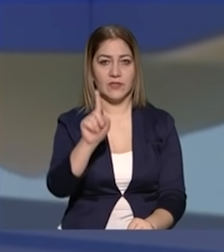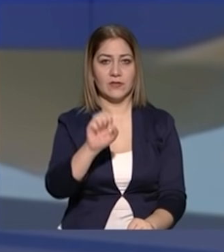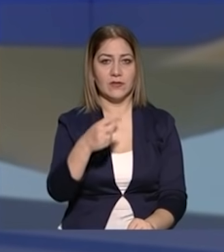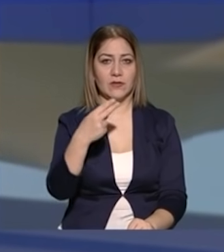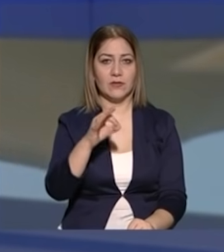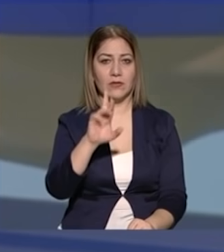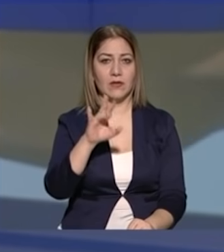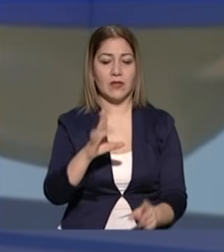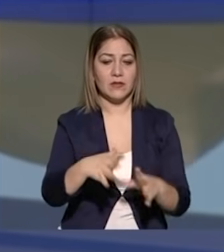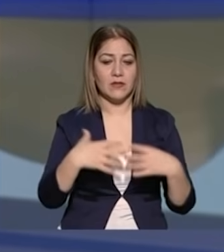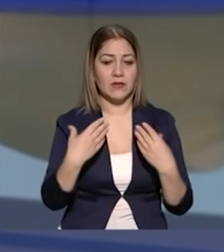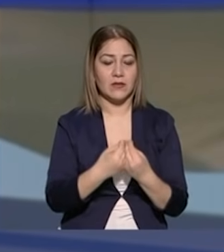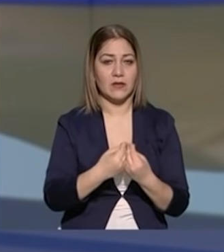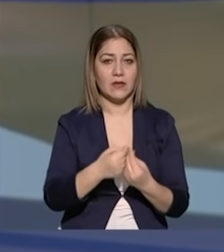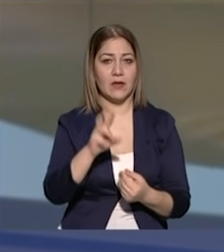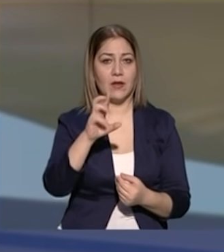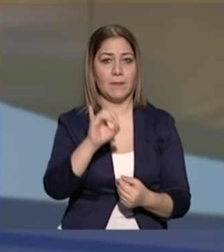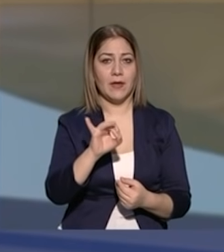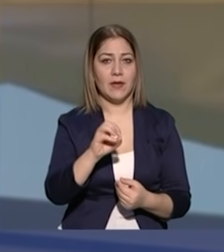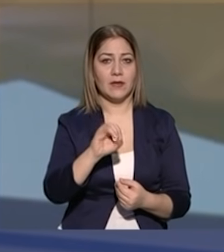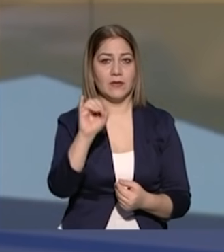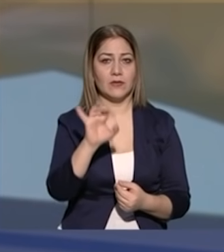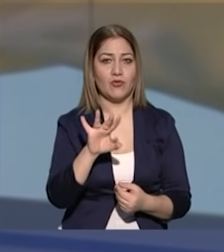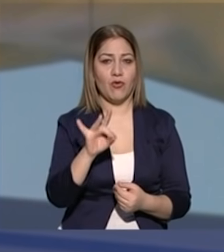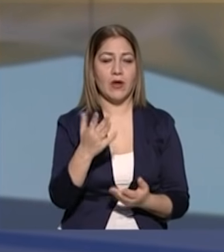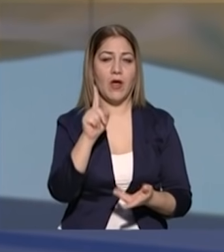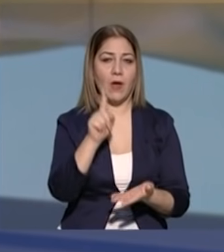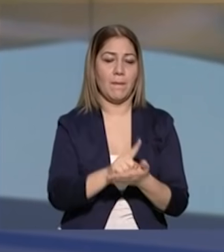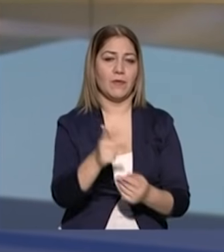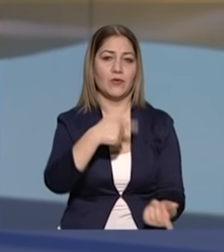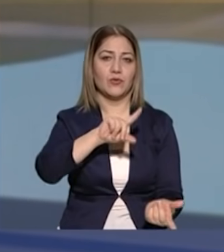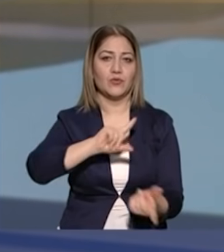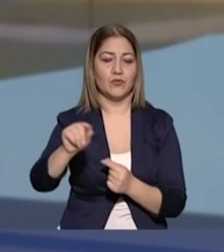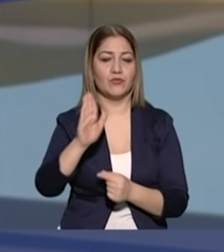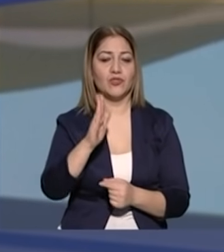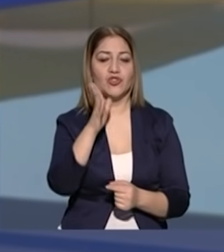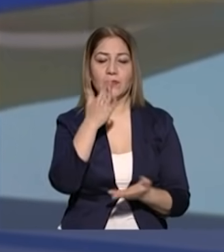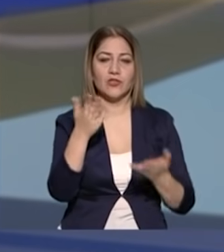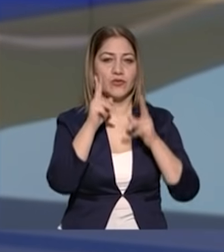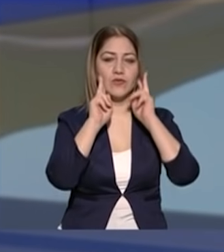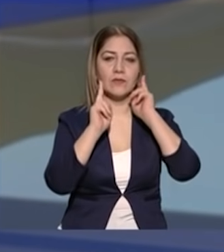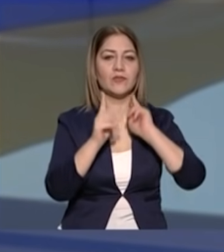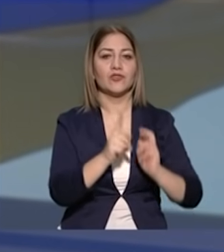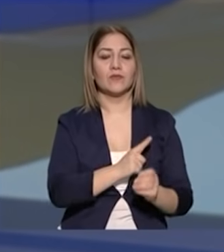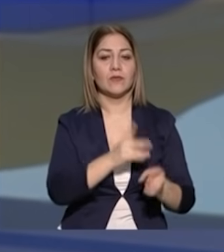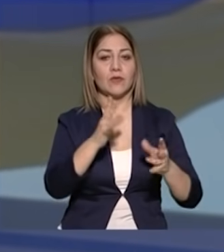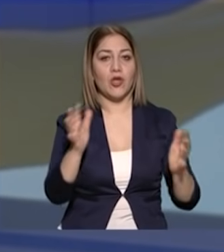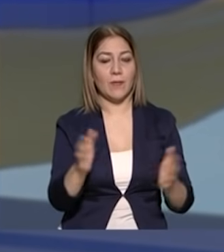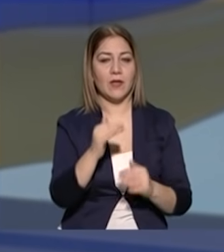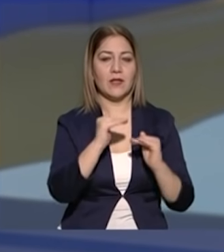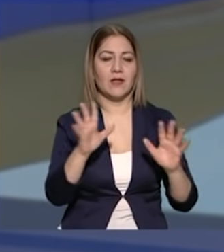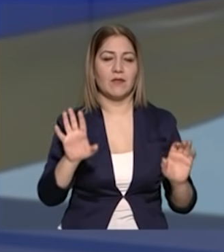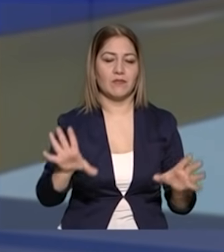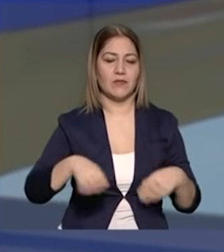Զադոյանների ընտանիքը հայրենի Բերձոր հաստատ վերադառնալու է։ Դեռ ժամկետ չգիտեն, անվտանգության հստակ երաշխիքների են սպասում, որ երեխաներին էլ